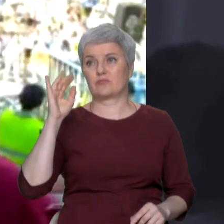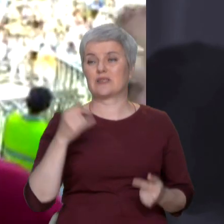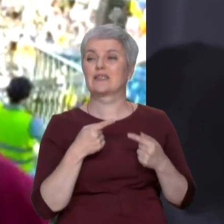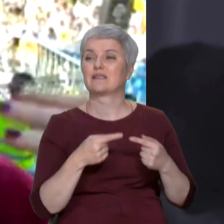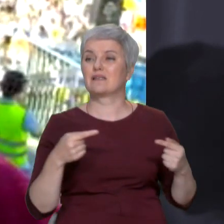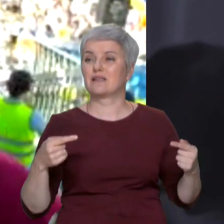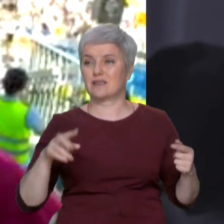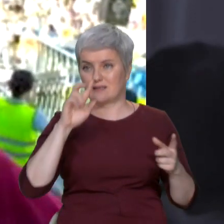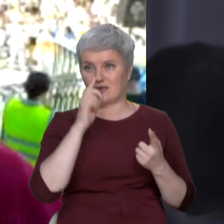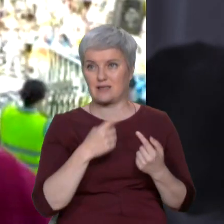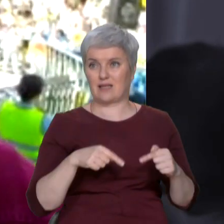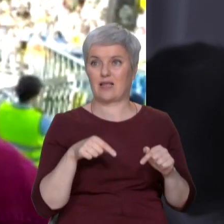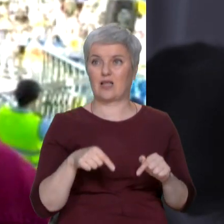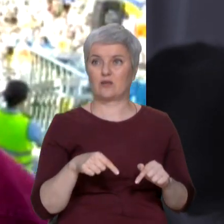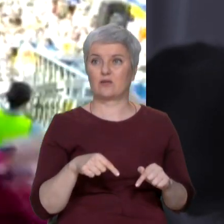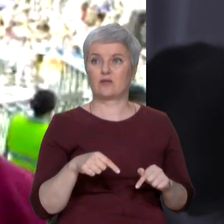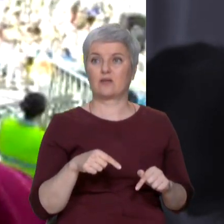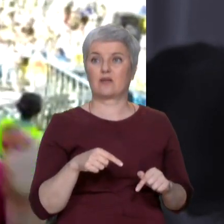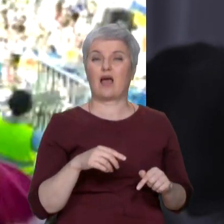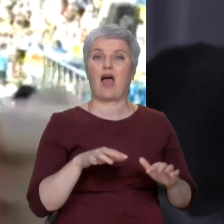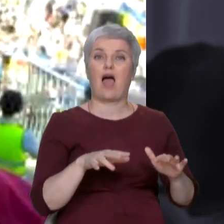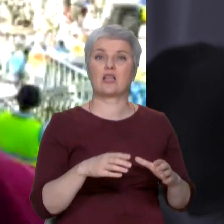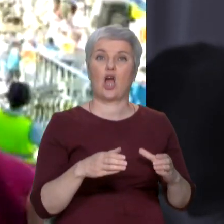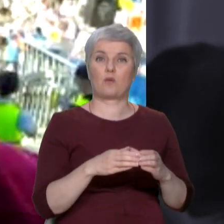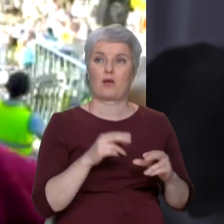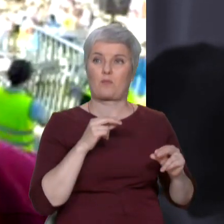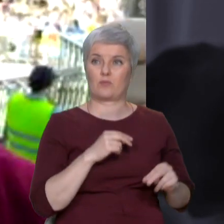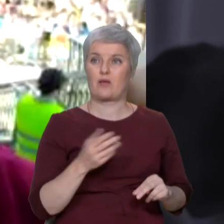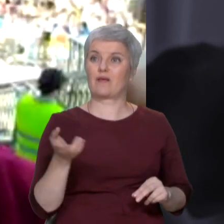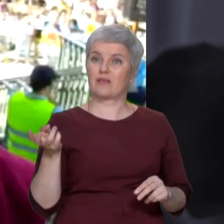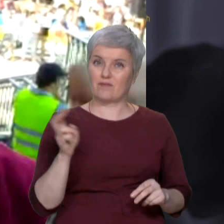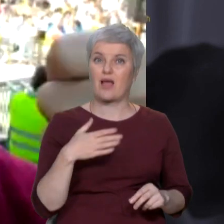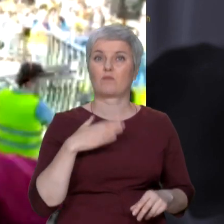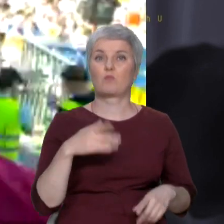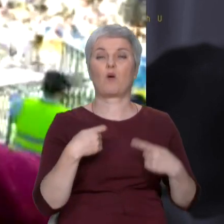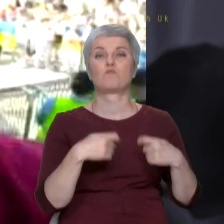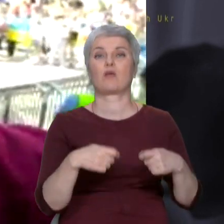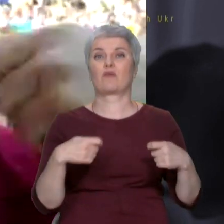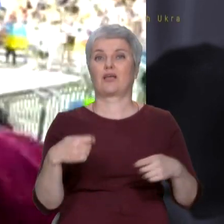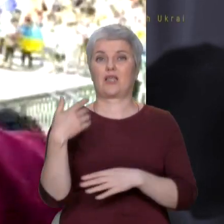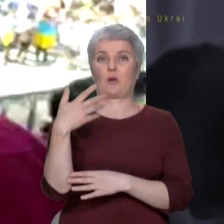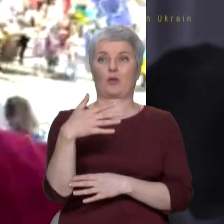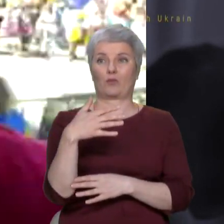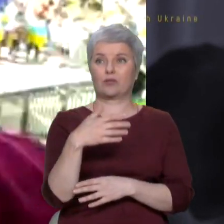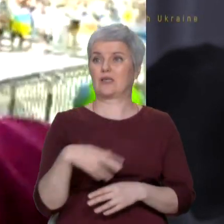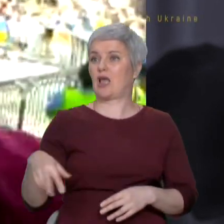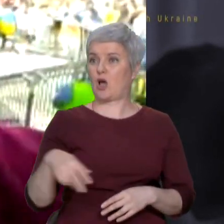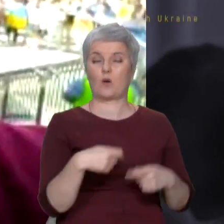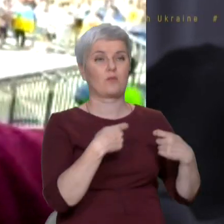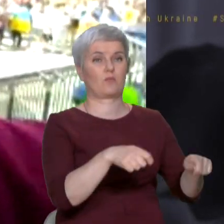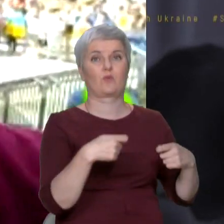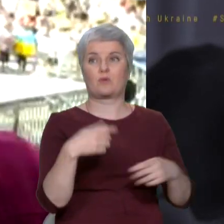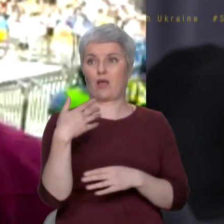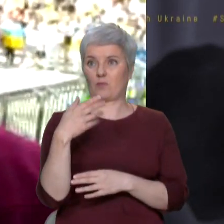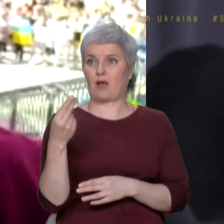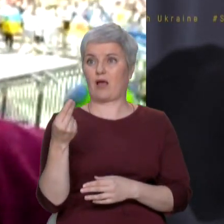різних країн, які тут, наприклад, в цій компанії працюють, приходять і кажуть, давайте ми будемо там продавати прапорці, і вони ходять, продають прапорці, ці